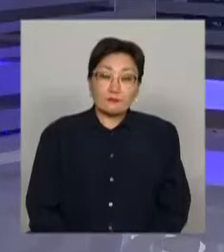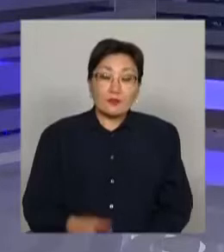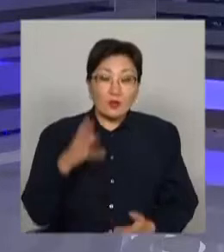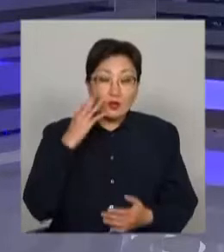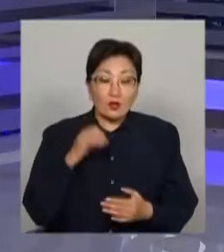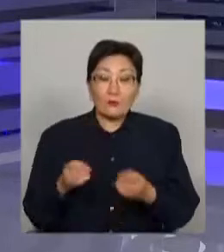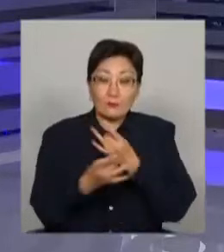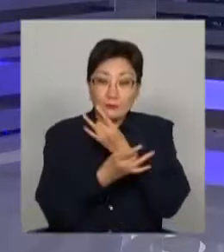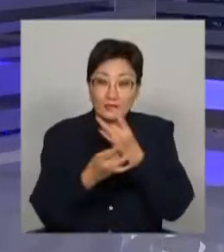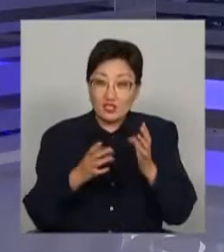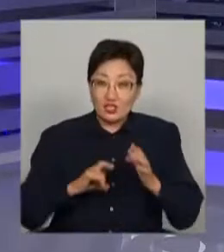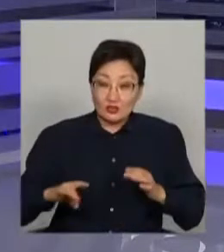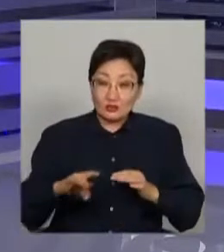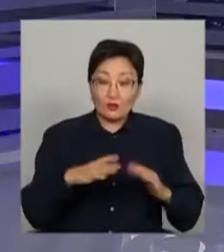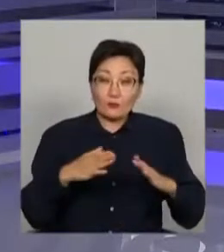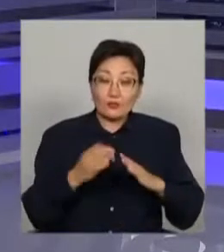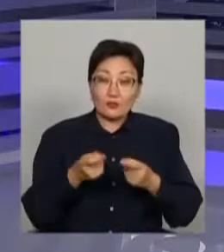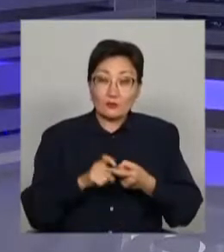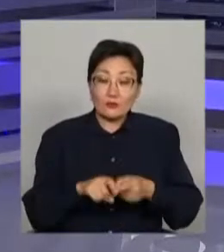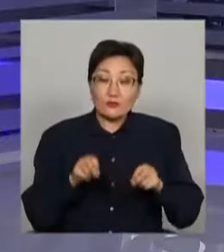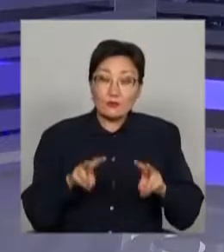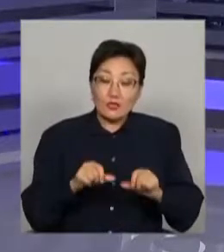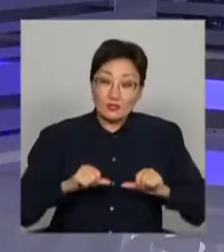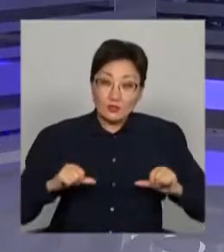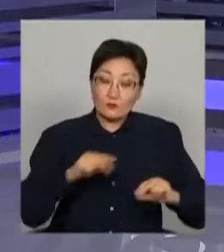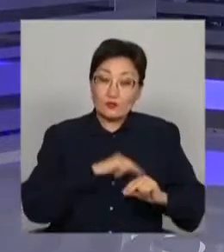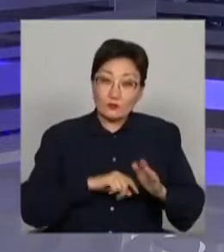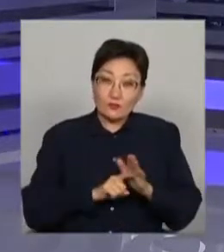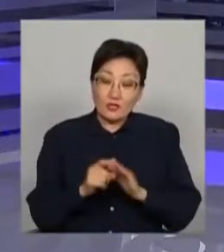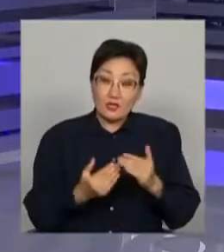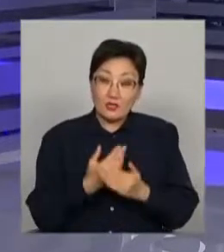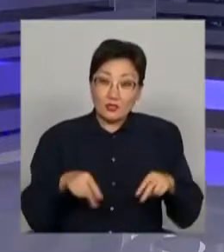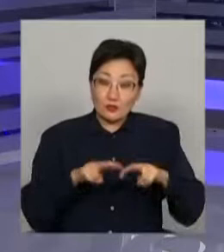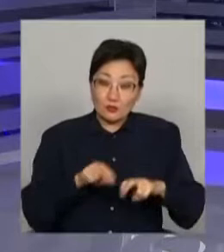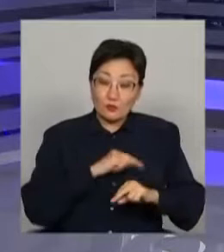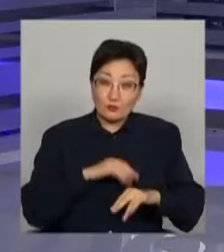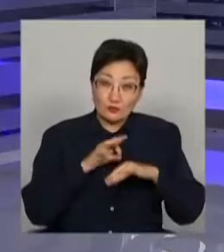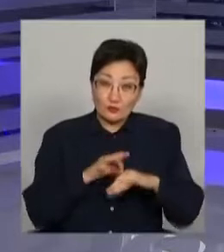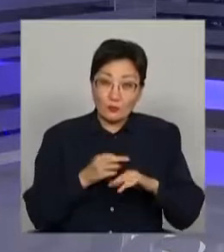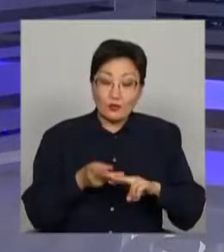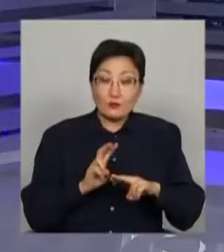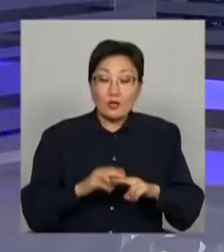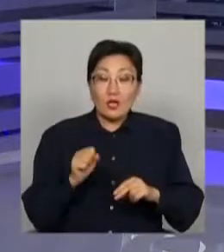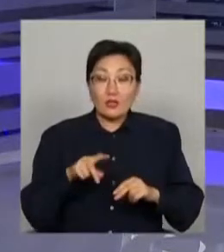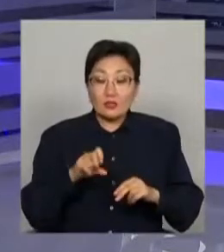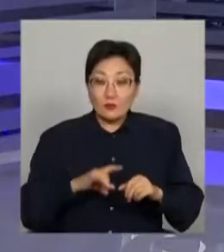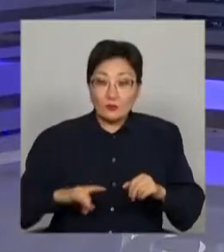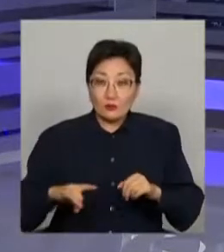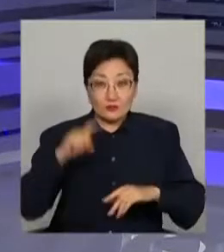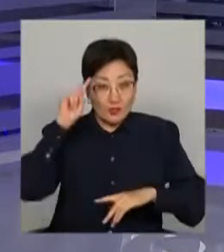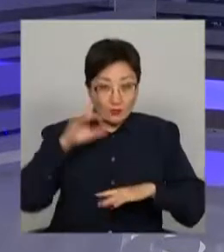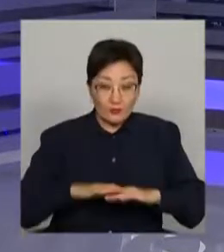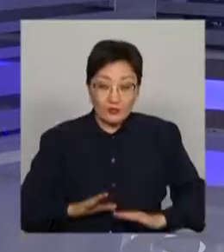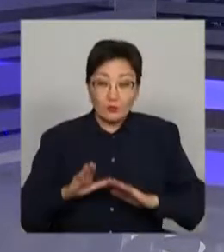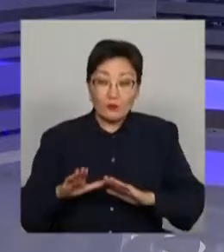Алматының мәдениет ықшам ауданындағы үйлерге қатысты арнайы комиссия құрылып, қайта тексеру жұмыстары жүргізіледі. Бұл туралы Алатау аудан әкімінің